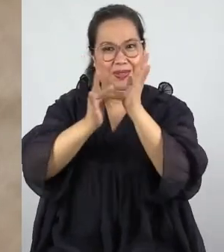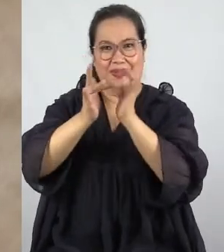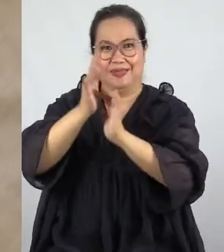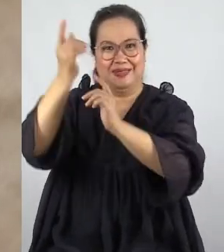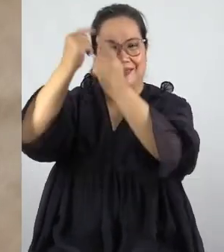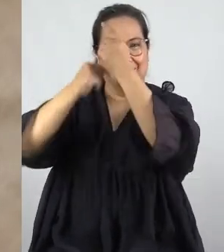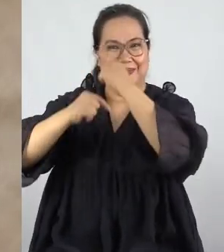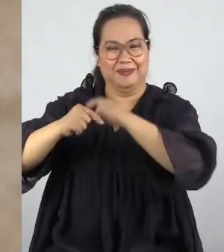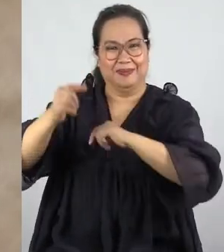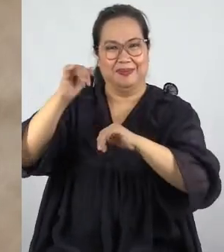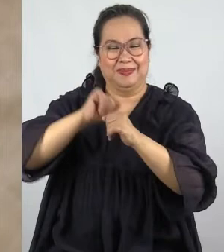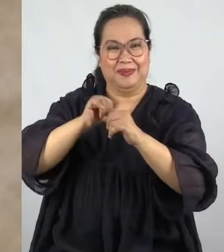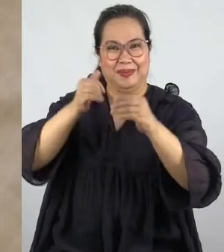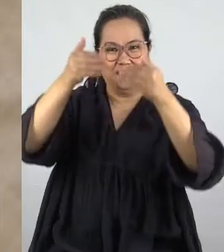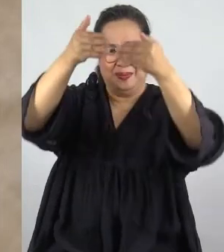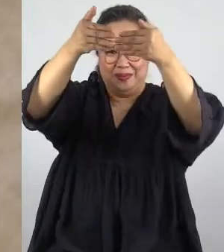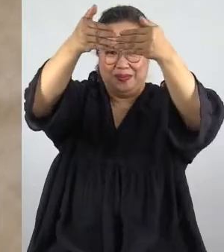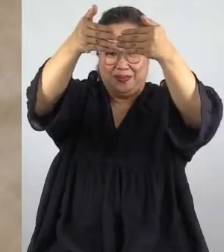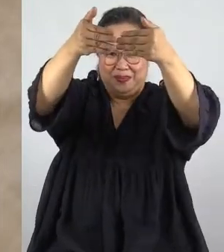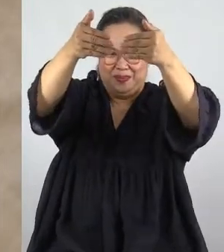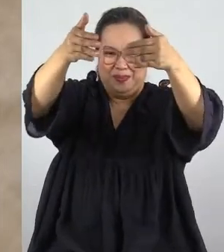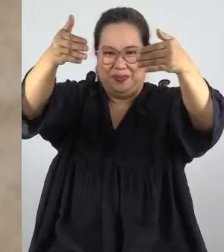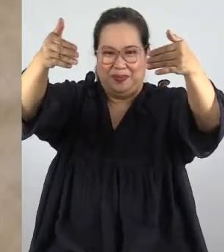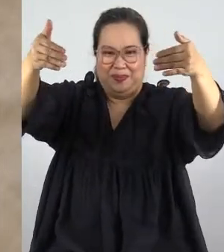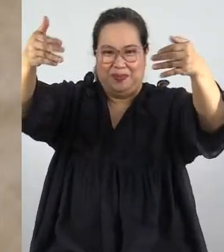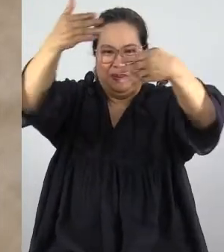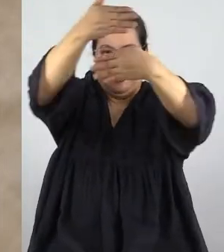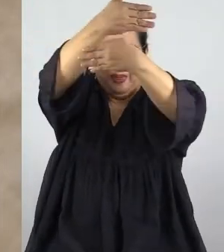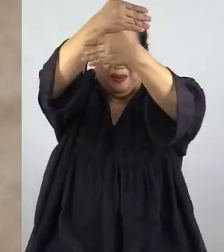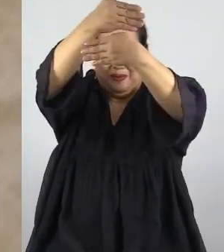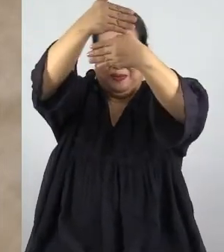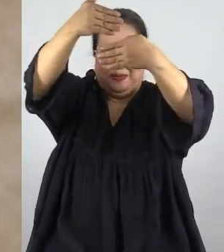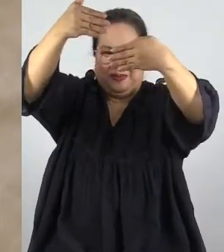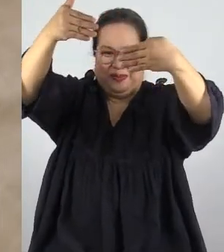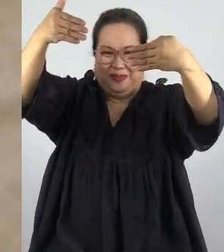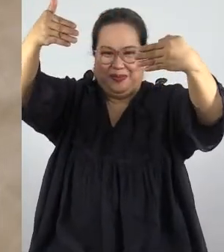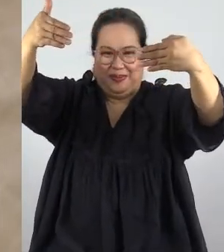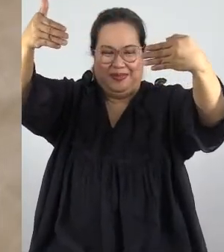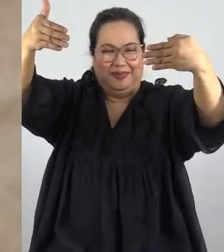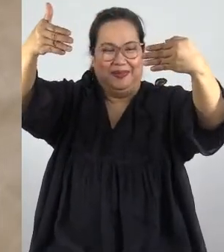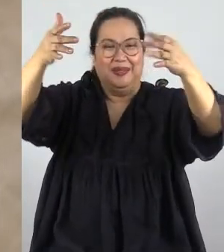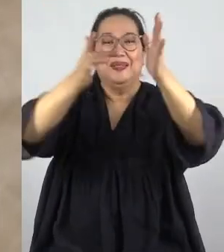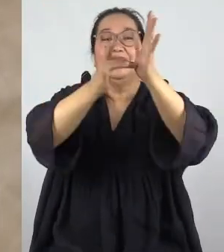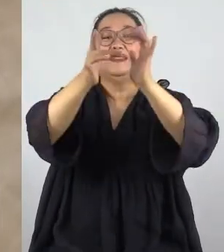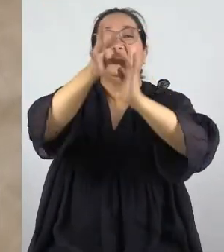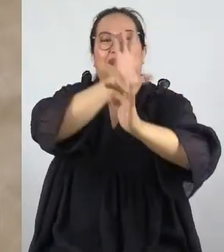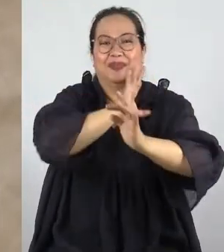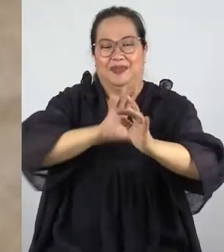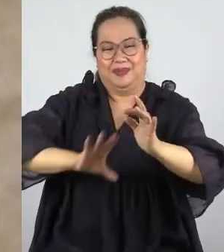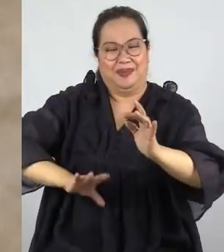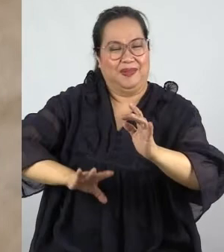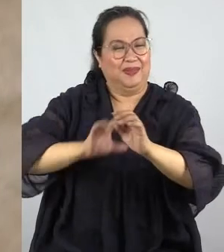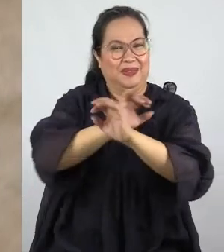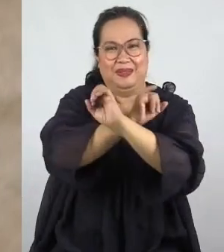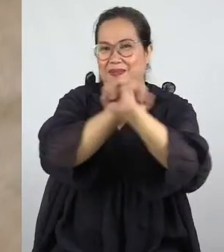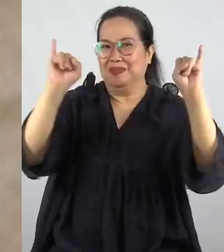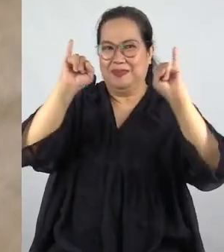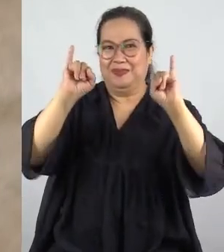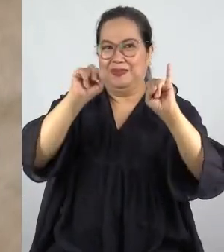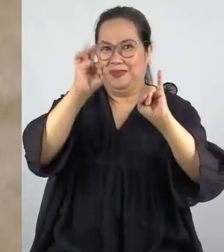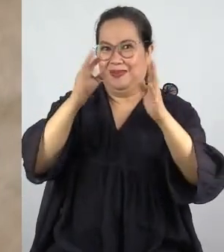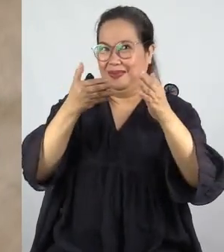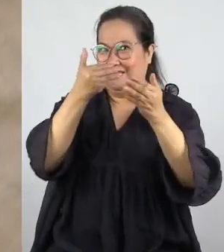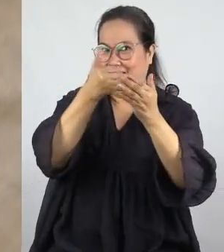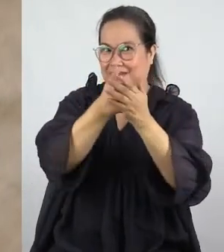po ang ating finish line. Si Jesus Christ. Imposible na marating natin